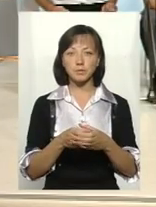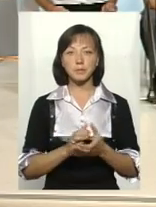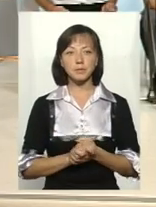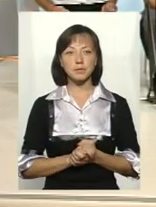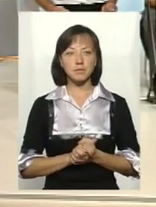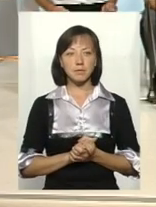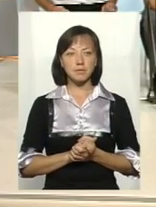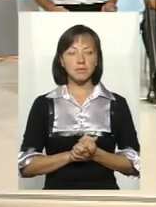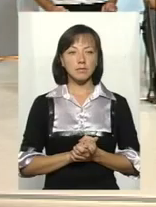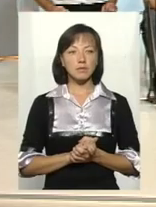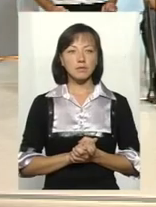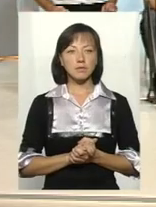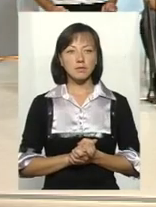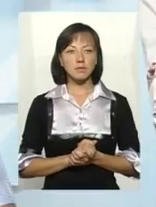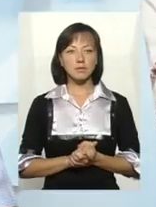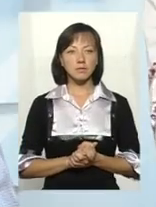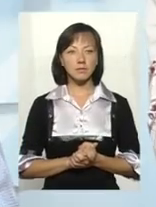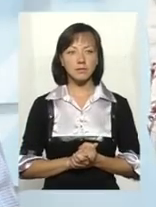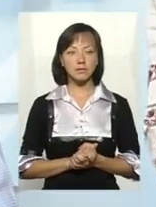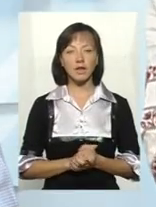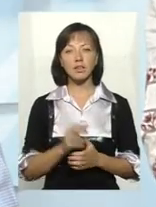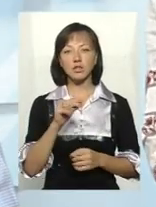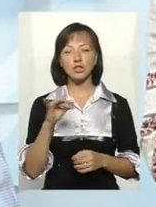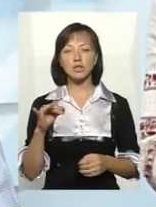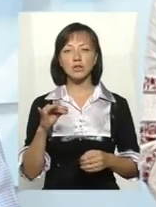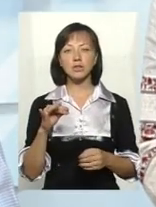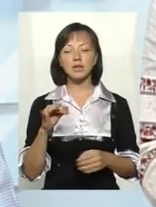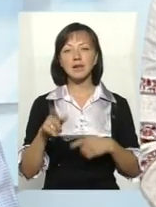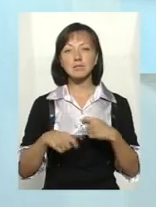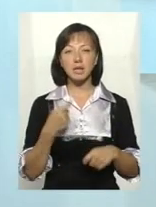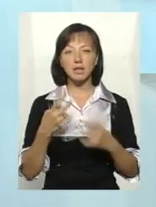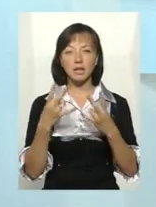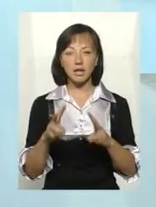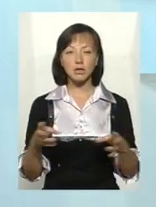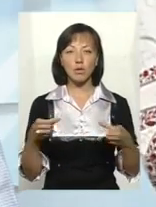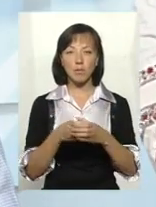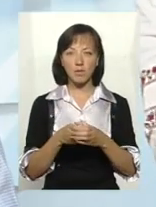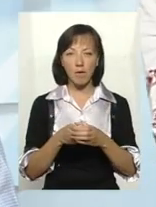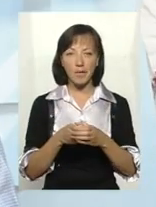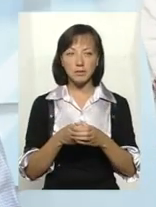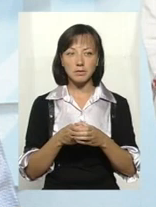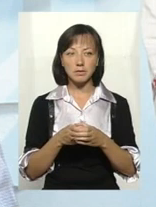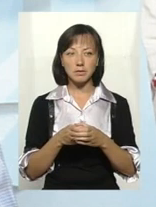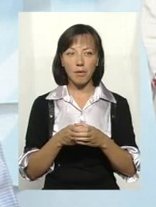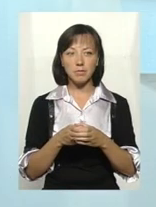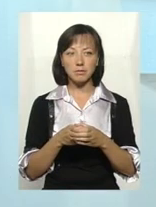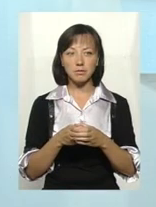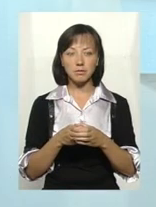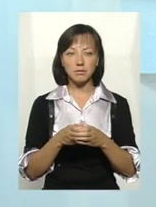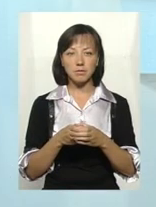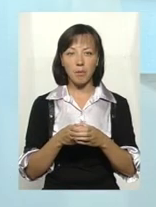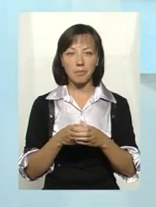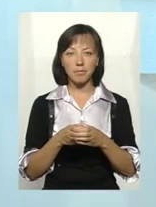них працював, кому йшли кошти, які збитки нанесені громаді. Пані Галино, чи були листи